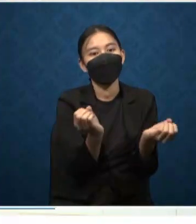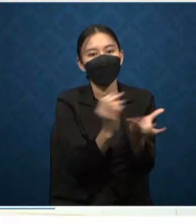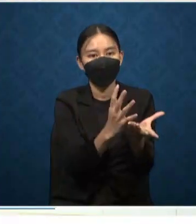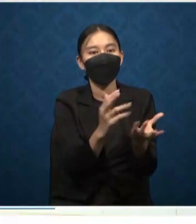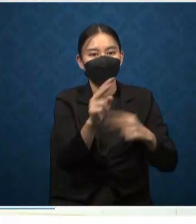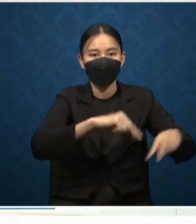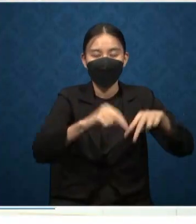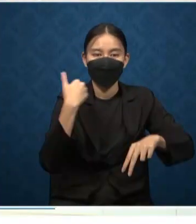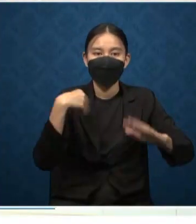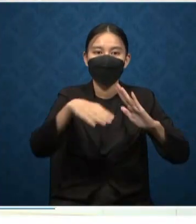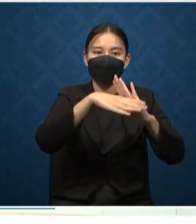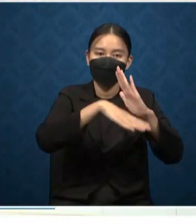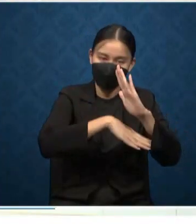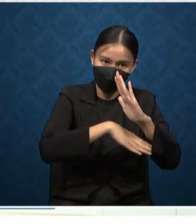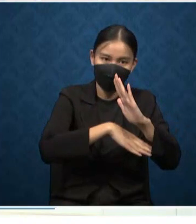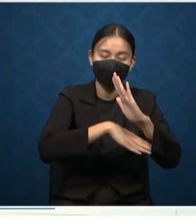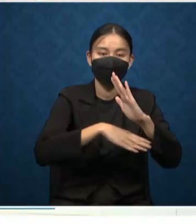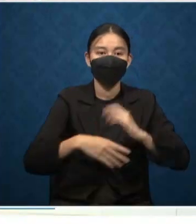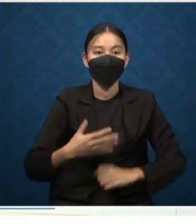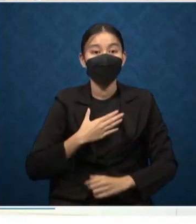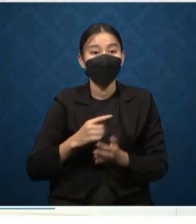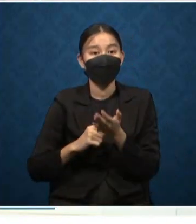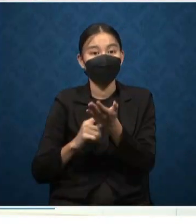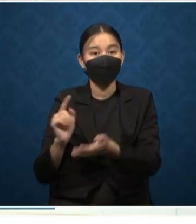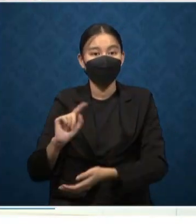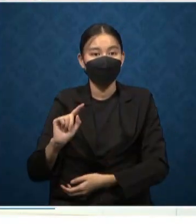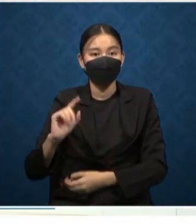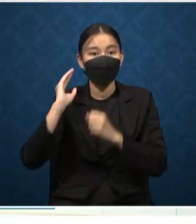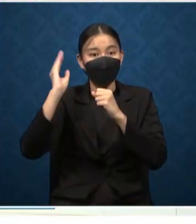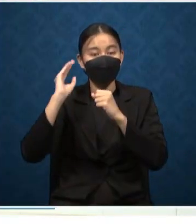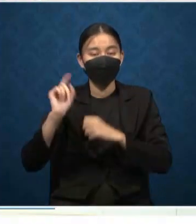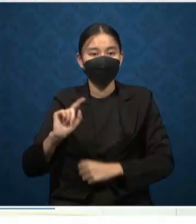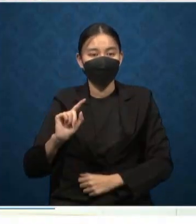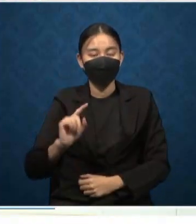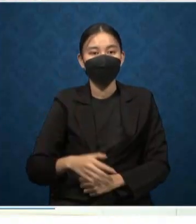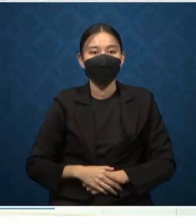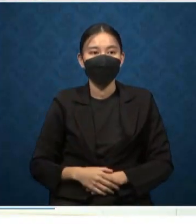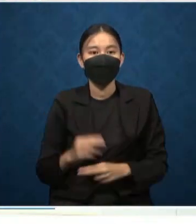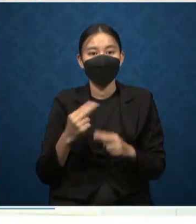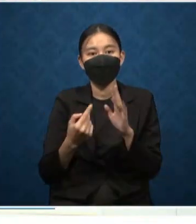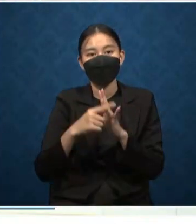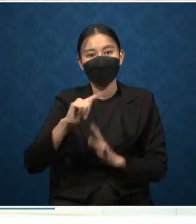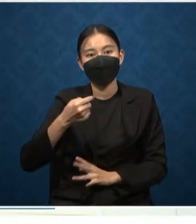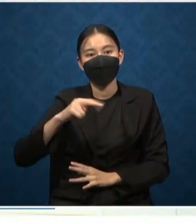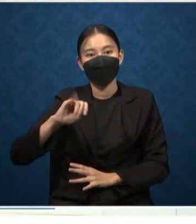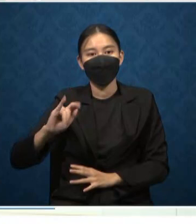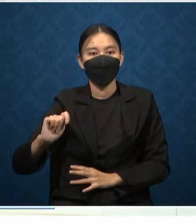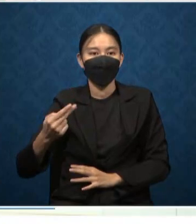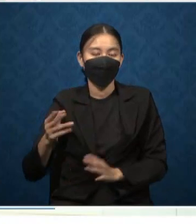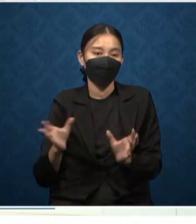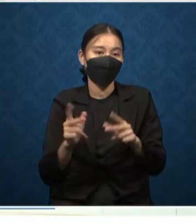ับ bore่าน ตอน เปน ลษณา นี้ ผม seasoned ท ตhes ข นะ ครั คร ครั